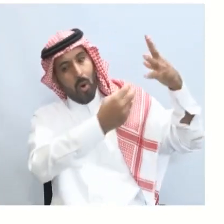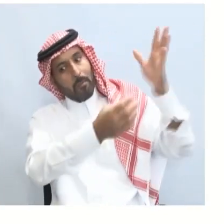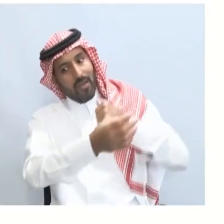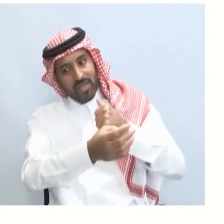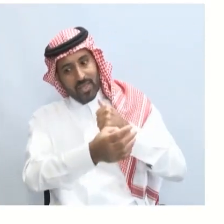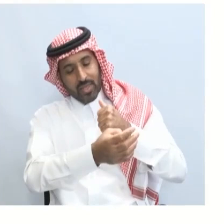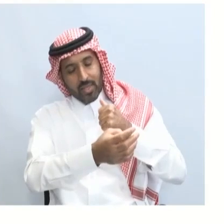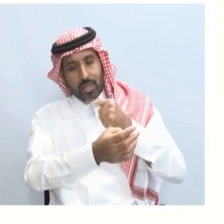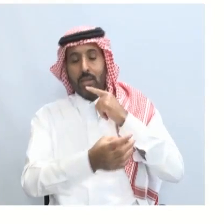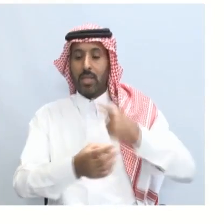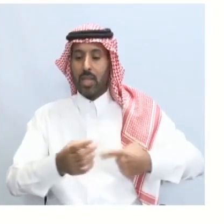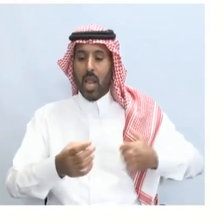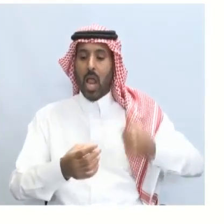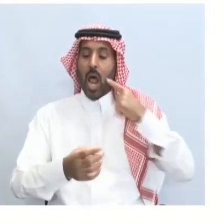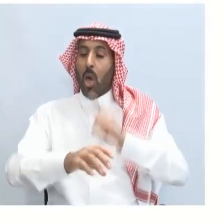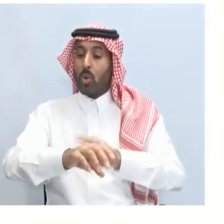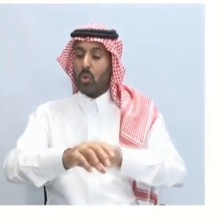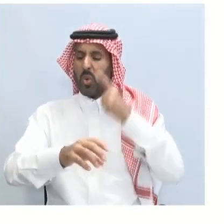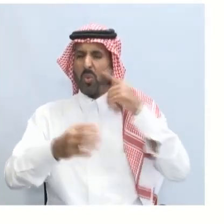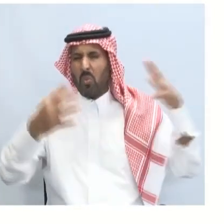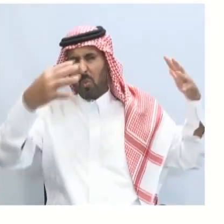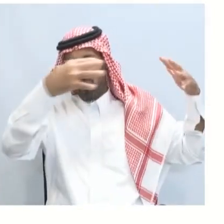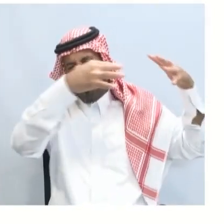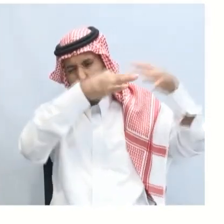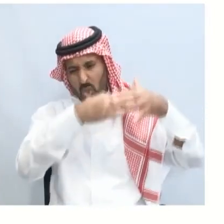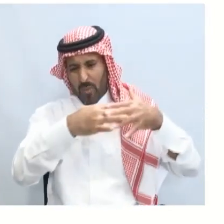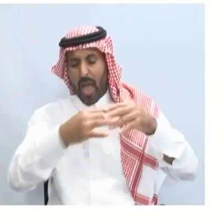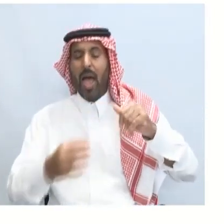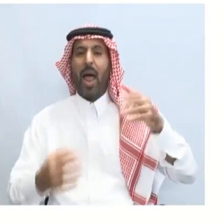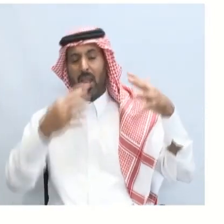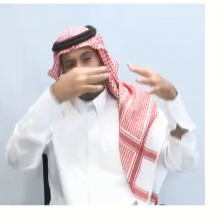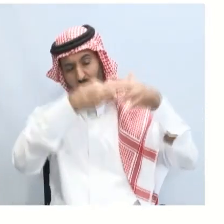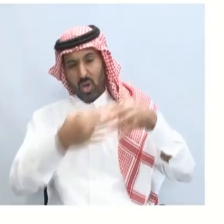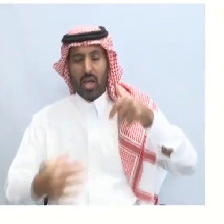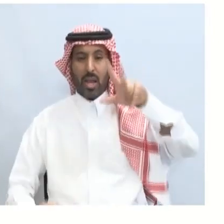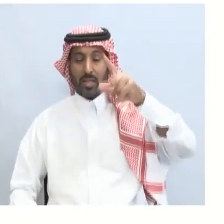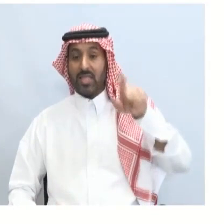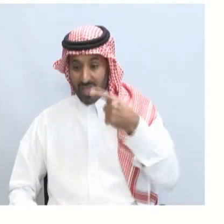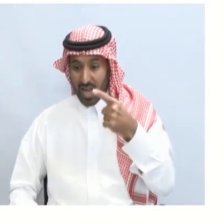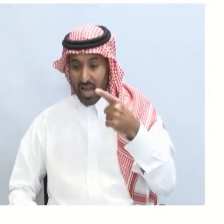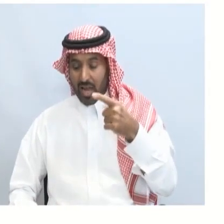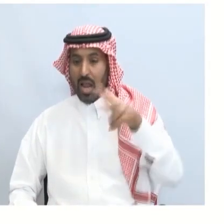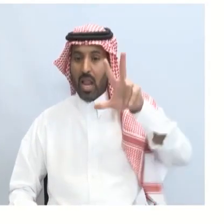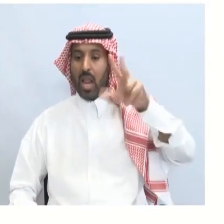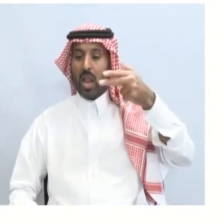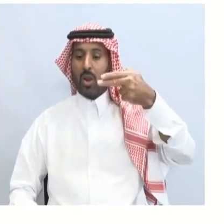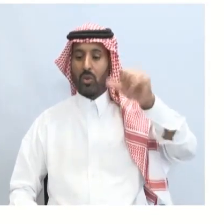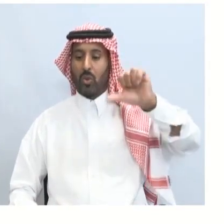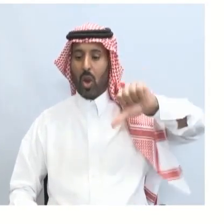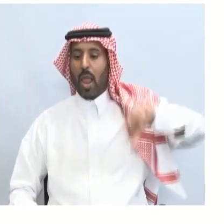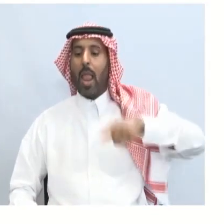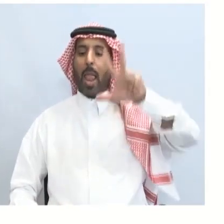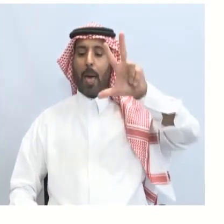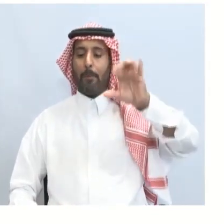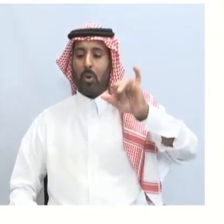اطلق عليها العصور الكونيه المظلمه هل الاجابه صحيحه ام خاطئه احسنت بارك